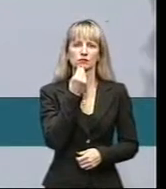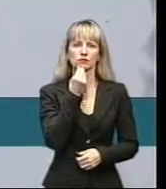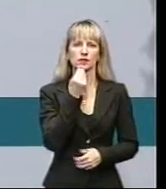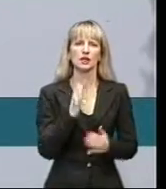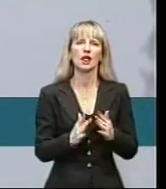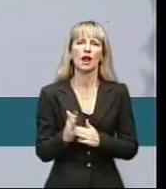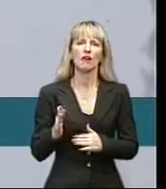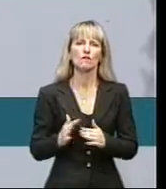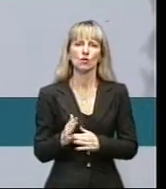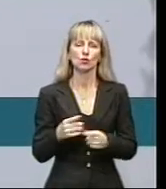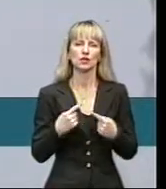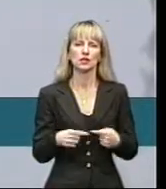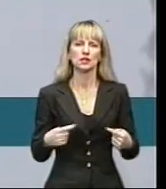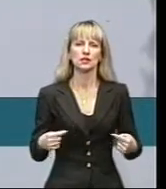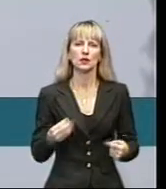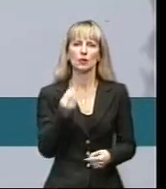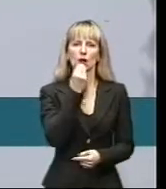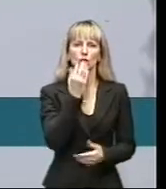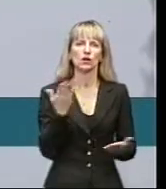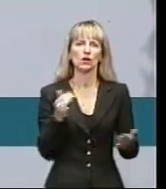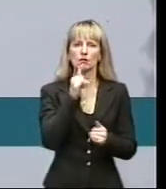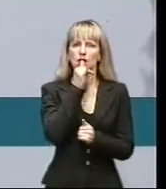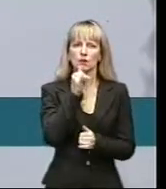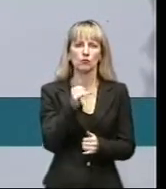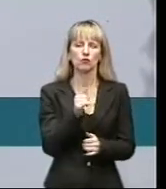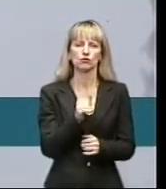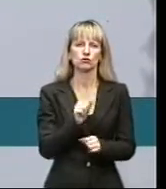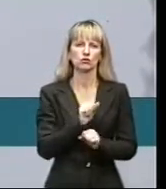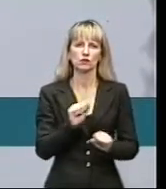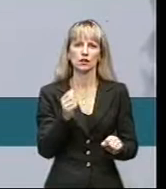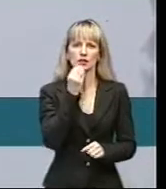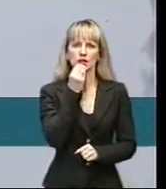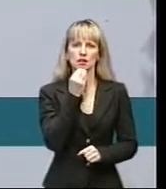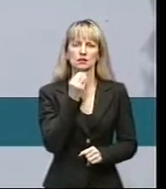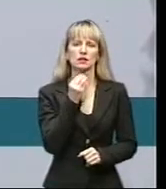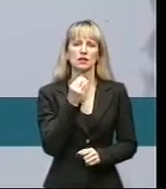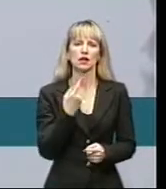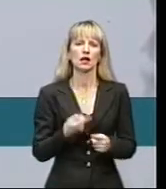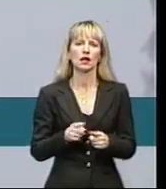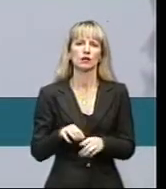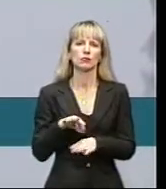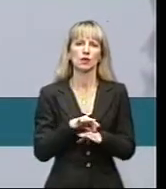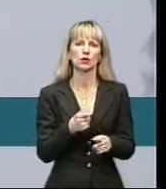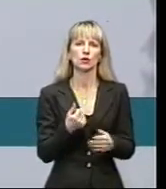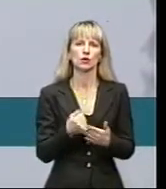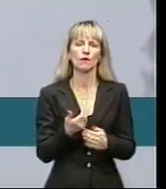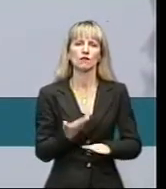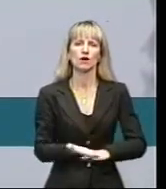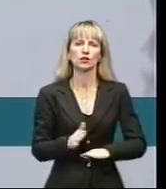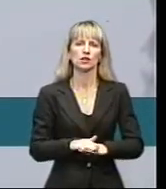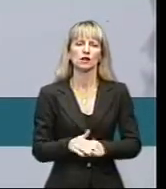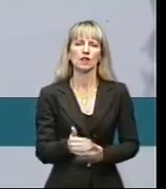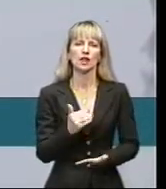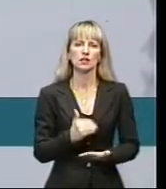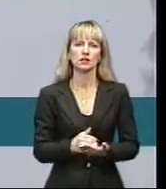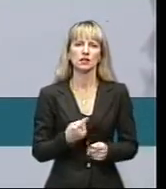траву, різні продукти, які не можна вживати у харчуванні. Це призводило до дуже важких